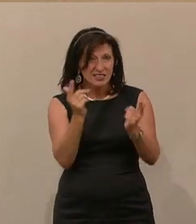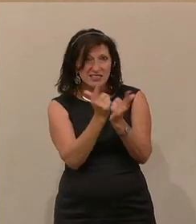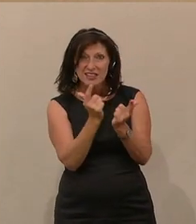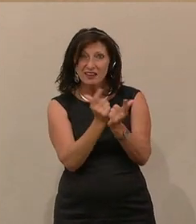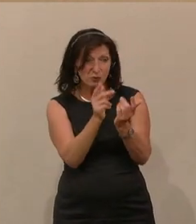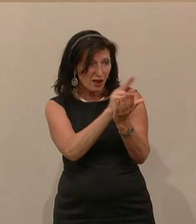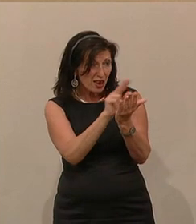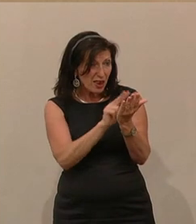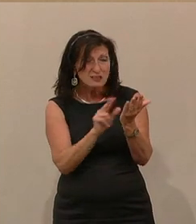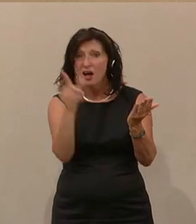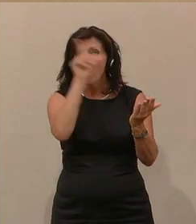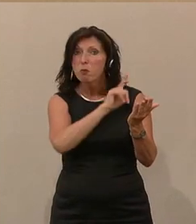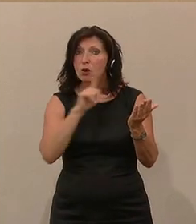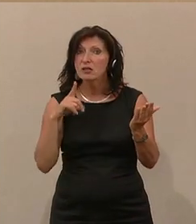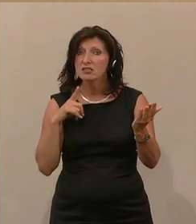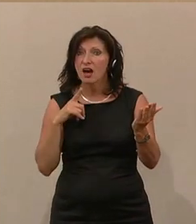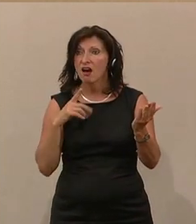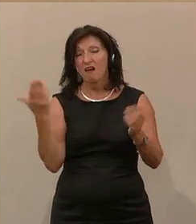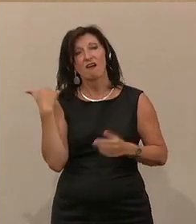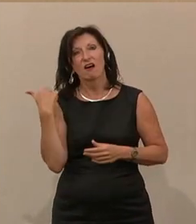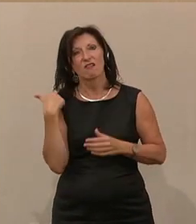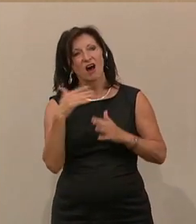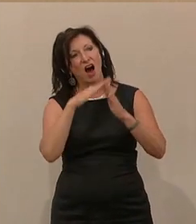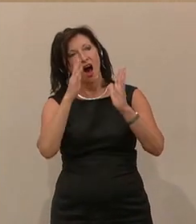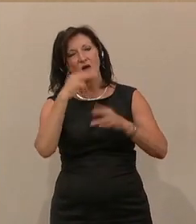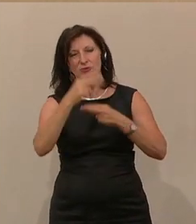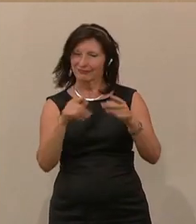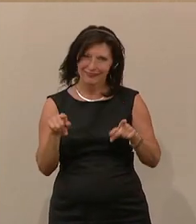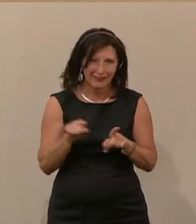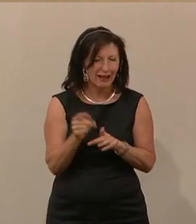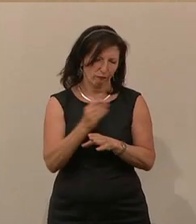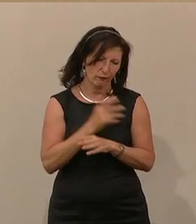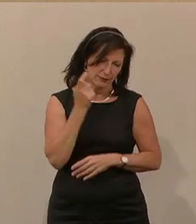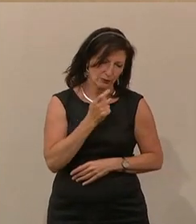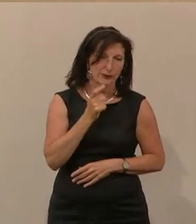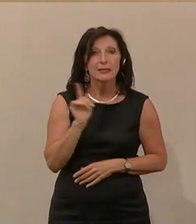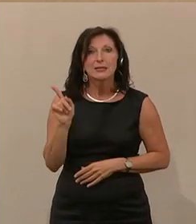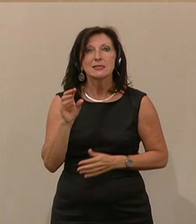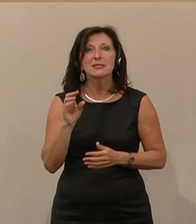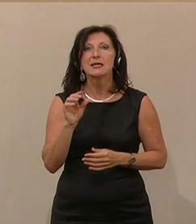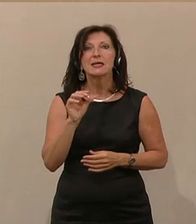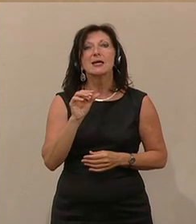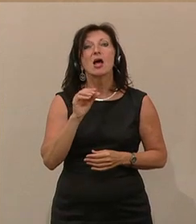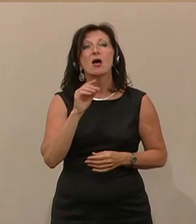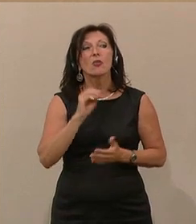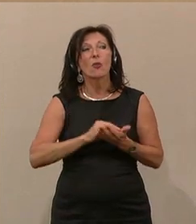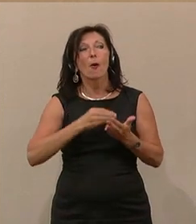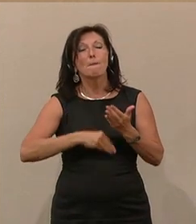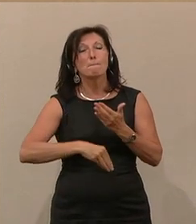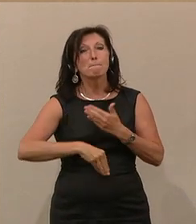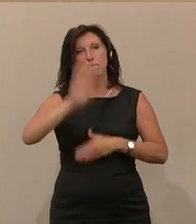dass die polizeieinheit bei der hausdurchsuchung wie befürchtet weitaus mehr mitgenommen hat als im